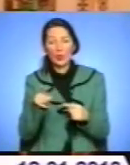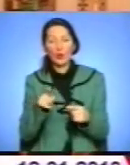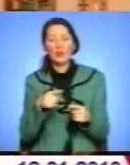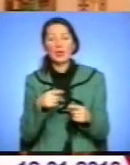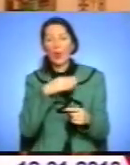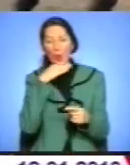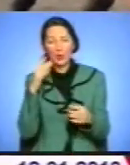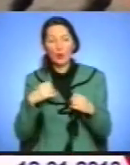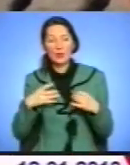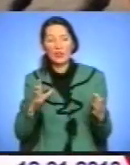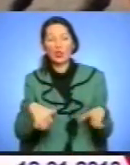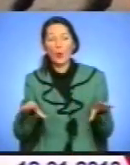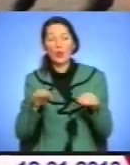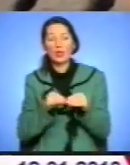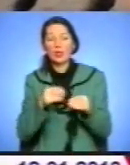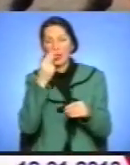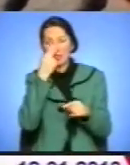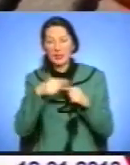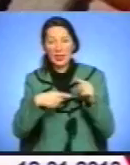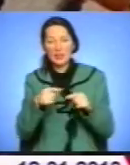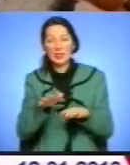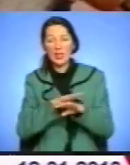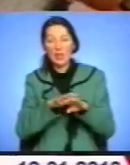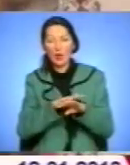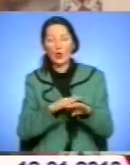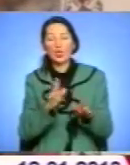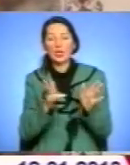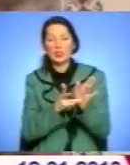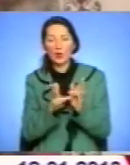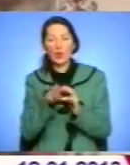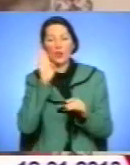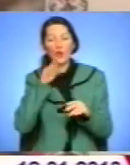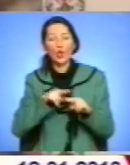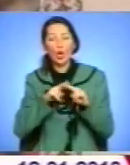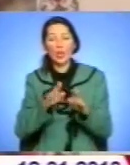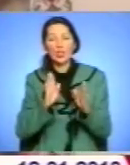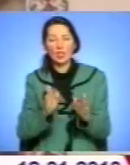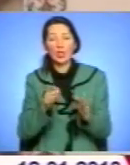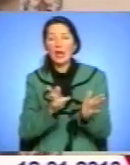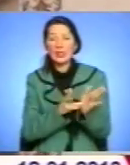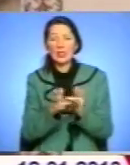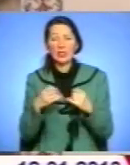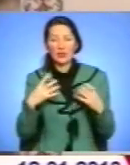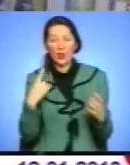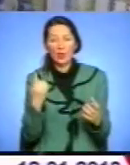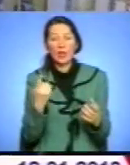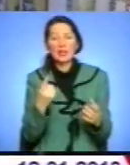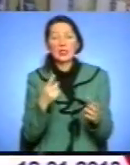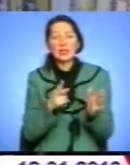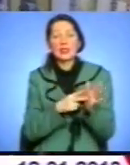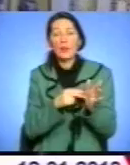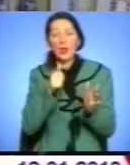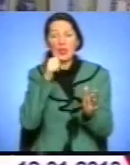свят, що поєднали традиції народні і церковні, водохреща – суто християнське свято. Одне із семи головних церковних таїнств –